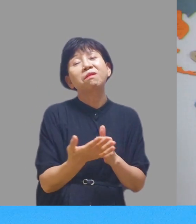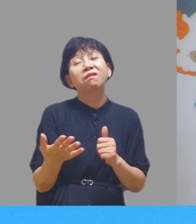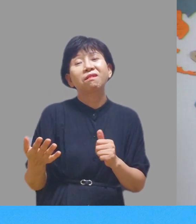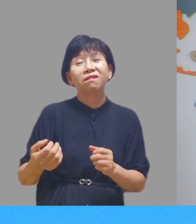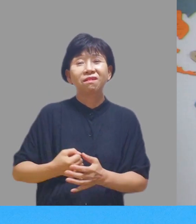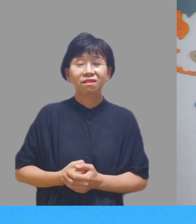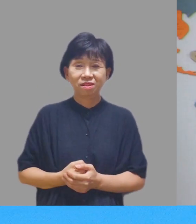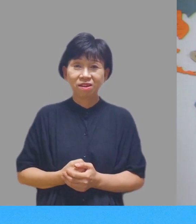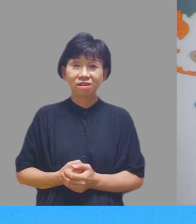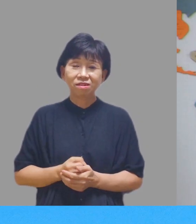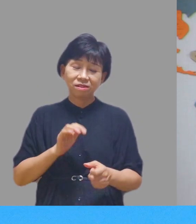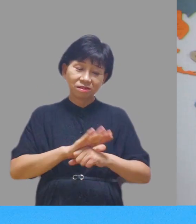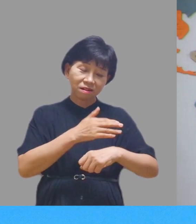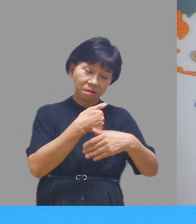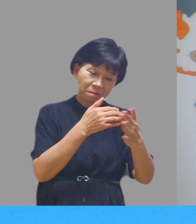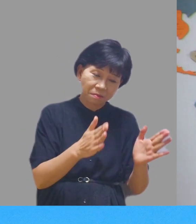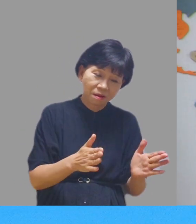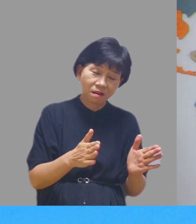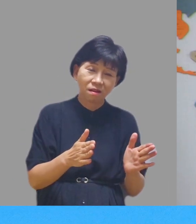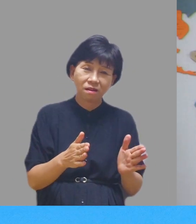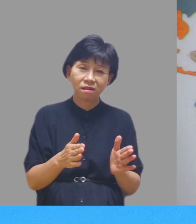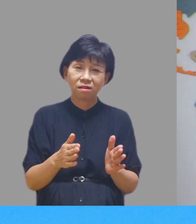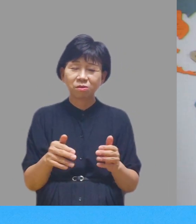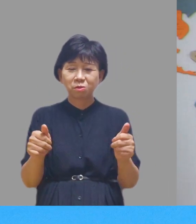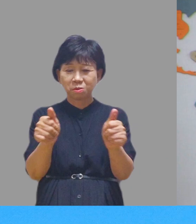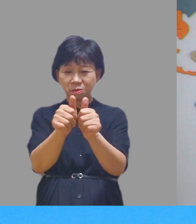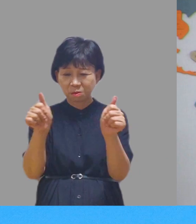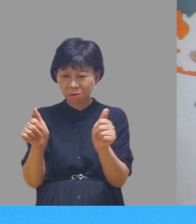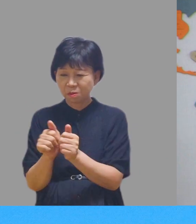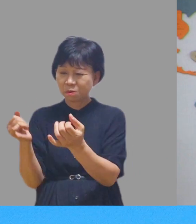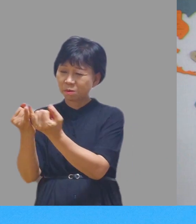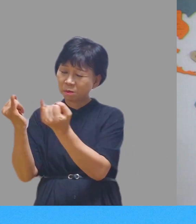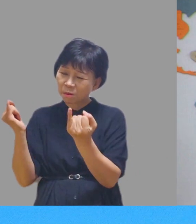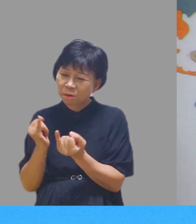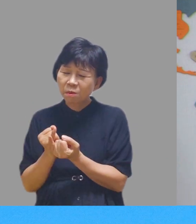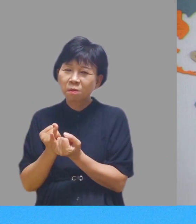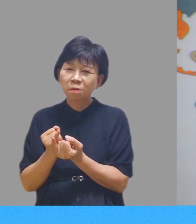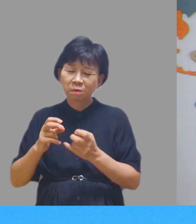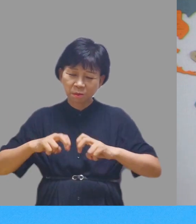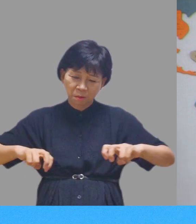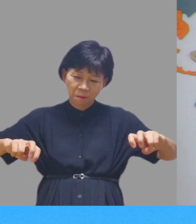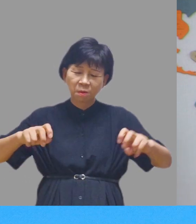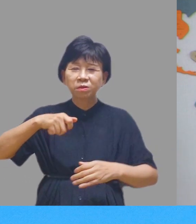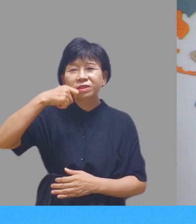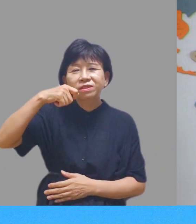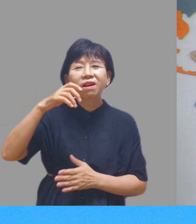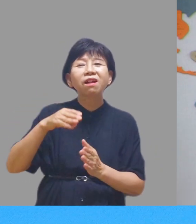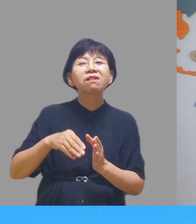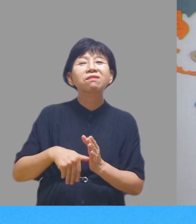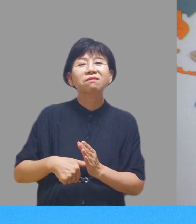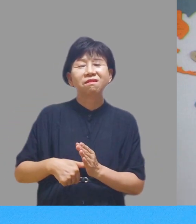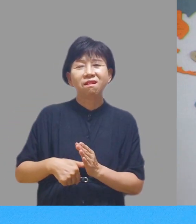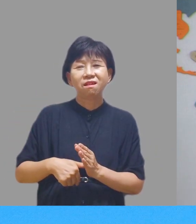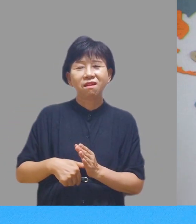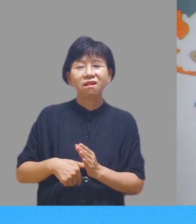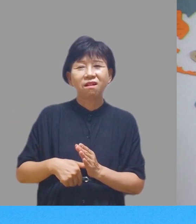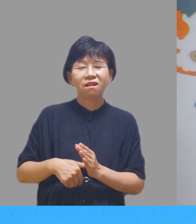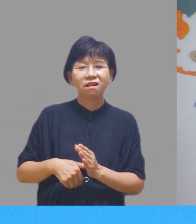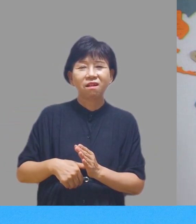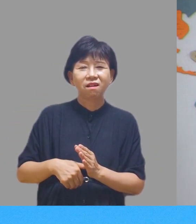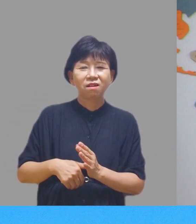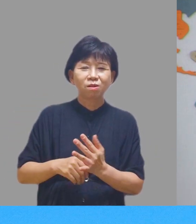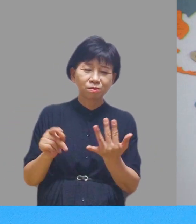남선교회, 여선교회에서 함께 모였을 때, 식당에서 식사하실 때 옆에 분들 돌아보시고 오며 가며 인사하실